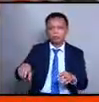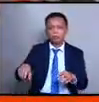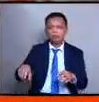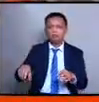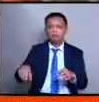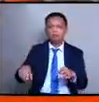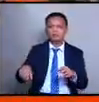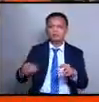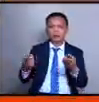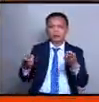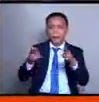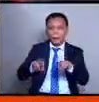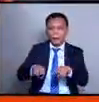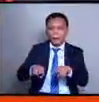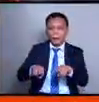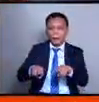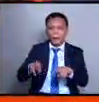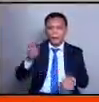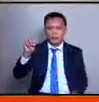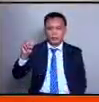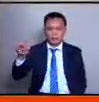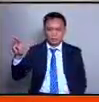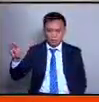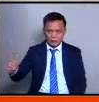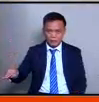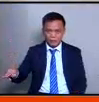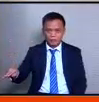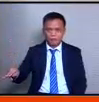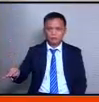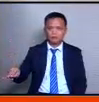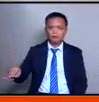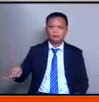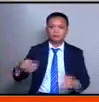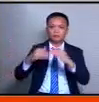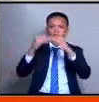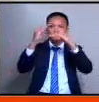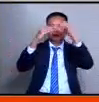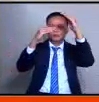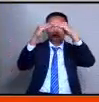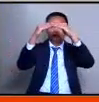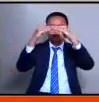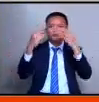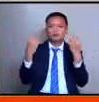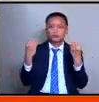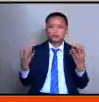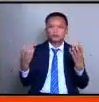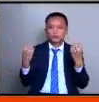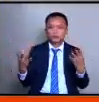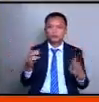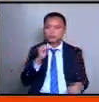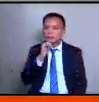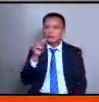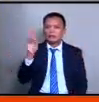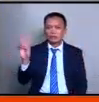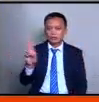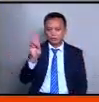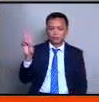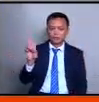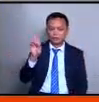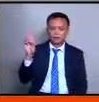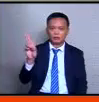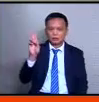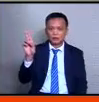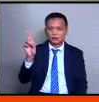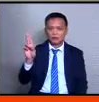Kaya pag nangyari lang sa Metro Manila, yung mga low-rise building, mas marami mag-collapse. Kasi baka hindi gumamit ng professionals. Isa